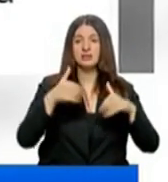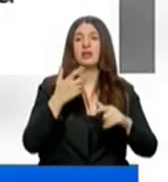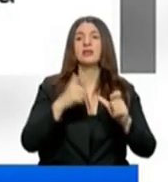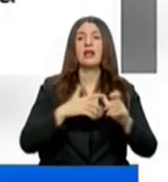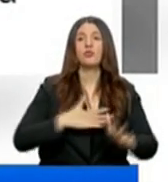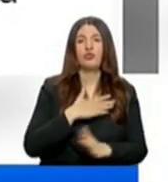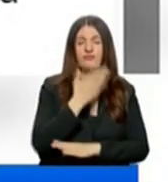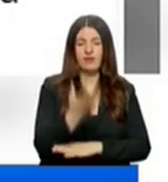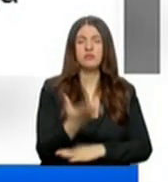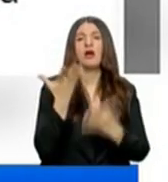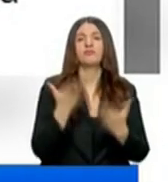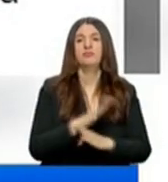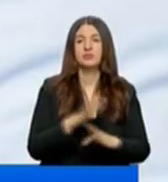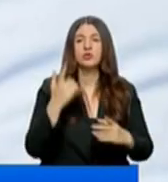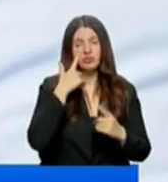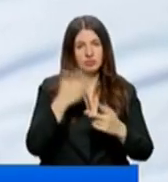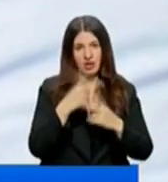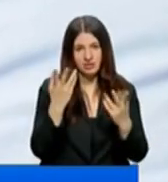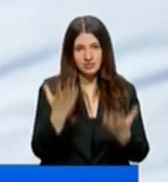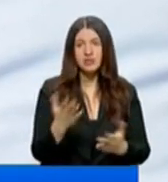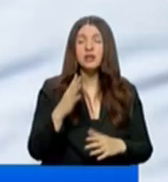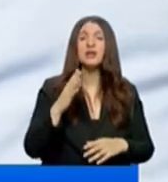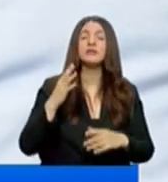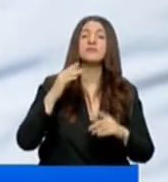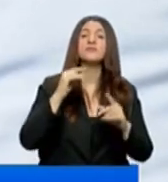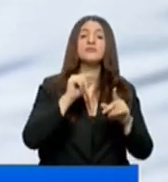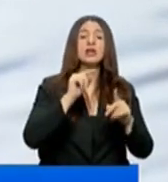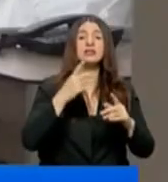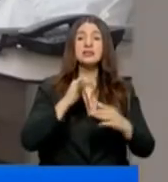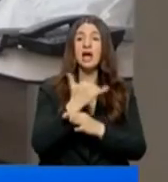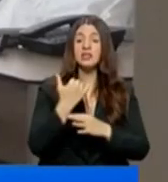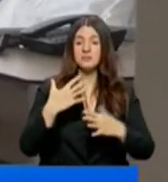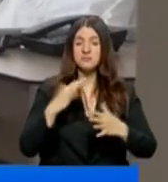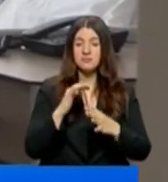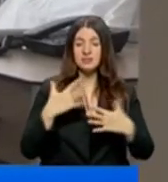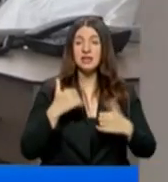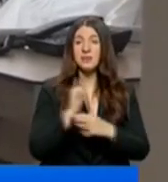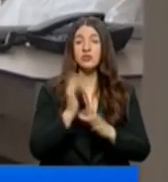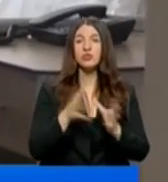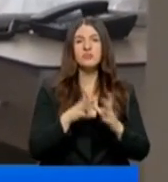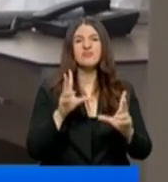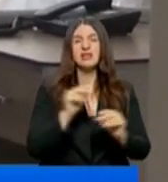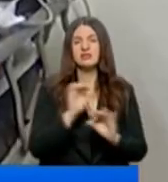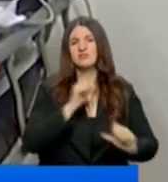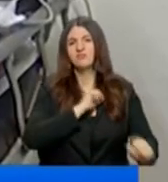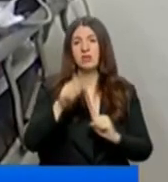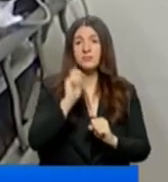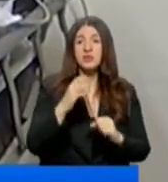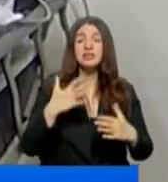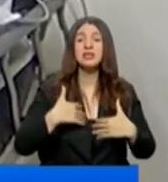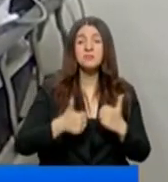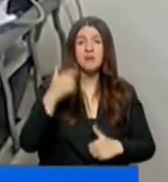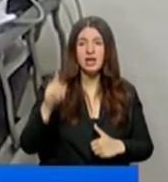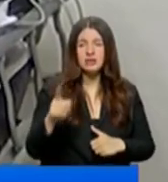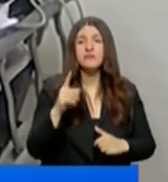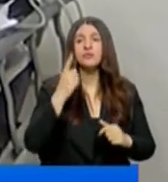sunulduğu şekliyle kabul edildi. Gözümüz aydın. Sağlık meslek örgütleri tepki göstermiş, yeterli bulmamıştı. Sağlık Bakanı Fahrettin Koca sosyal